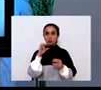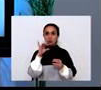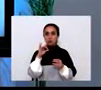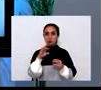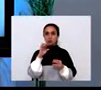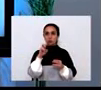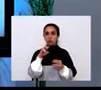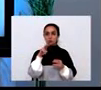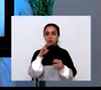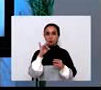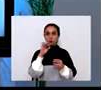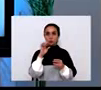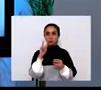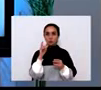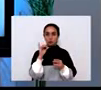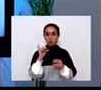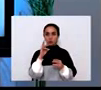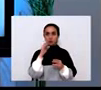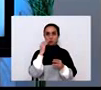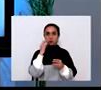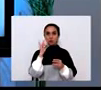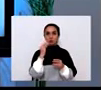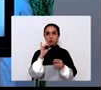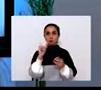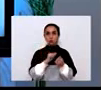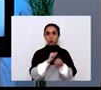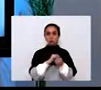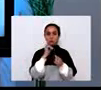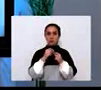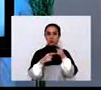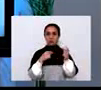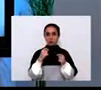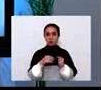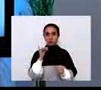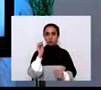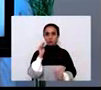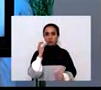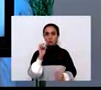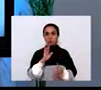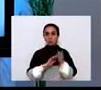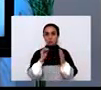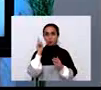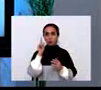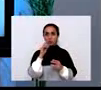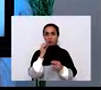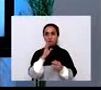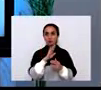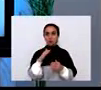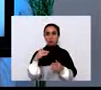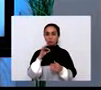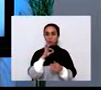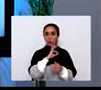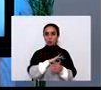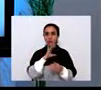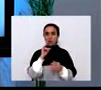перечислении нужны запятые, а вот одиночный союз «и», конечно, не нужно. Ученье без умения не польза,